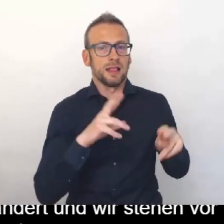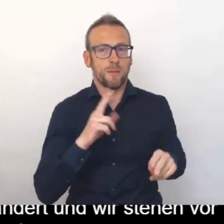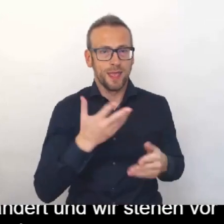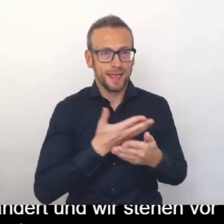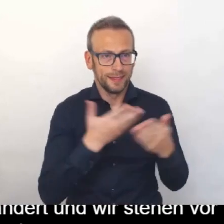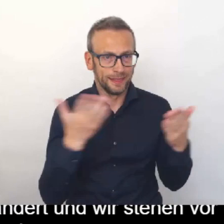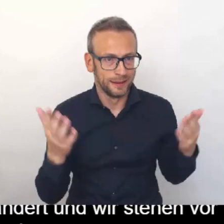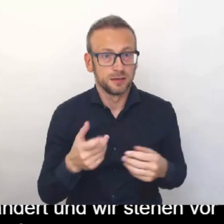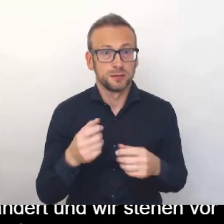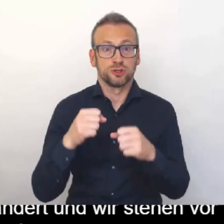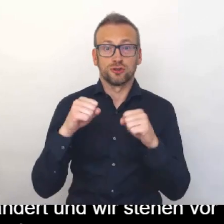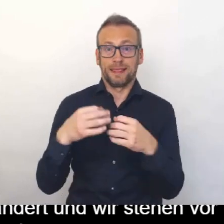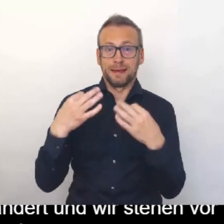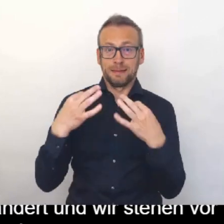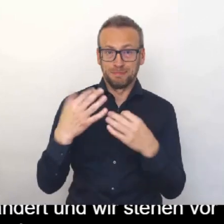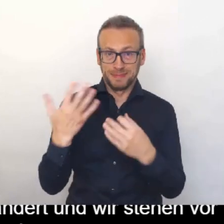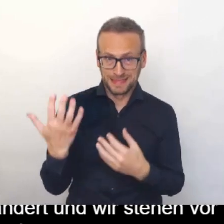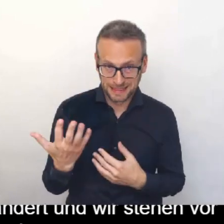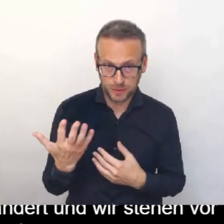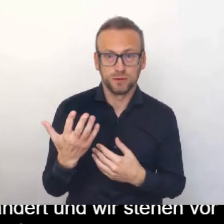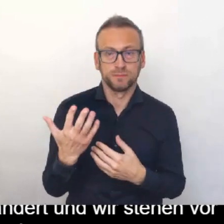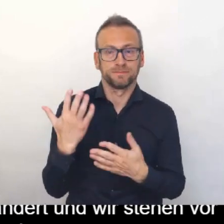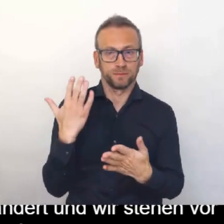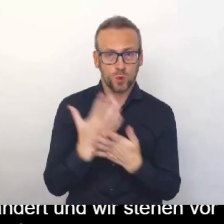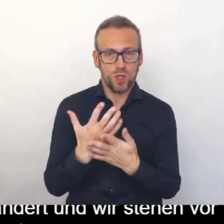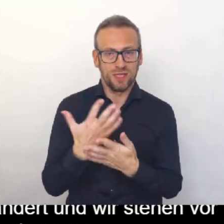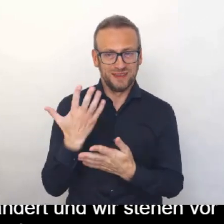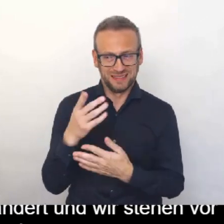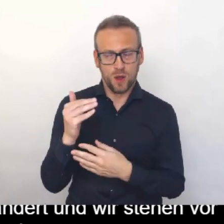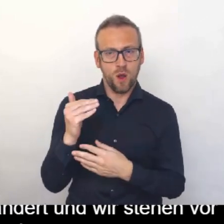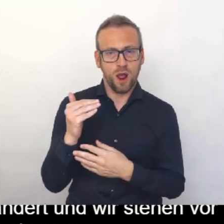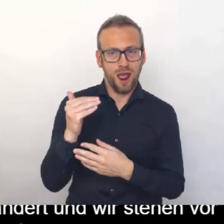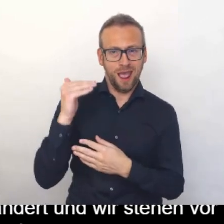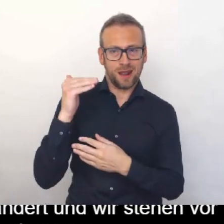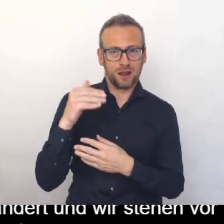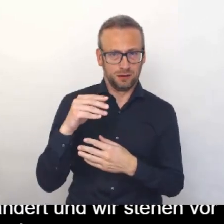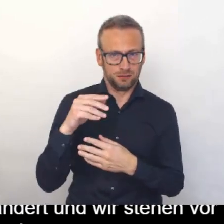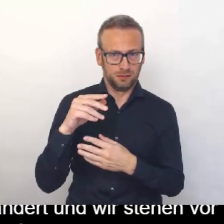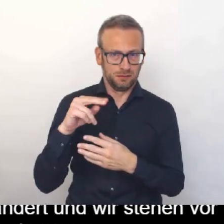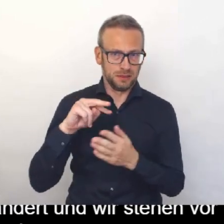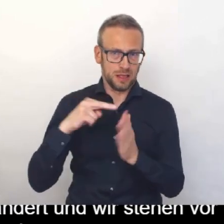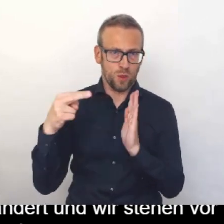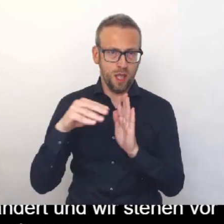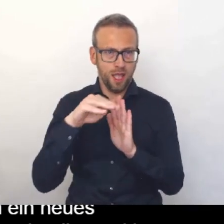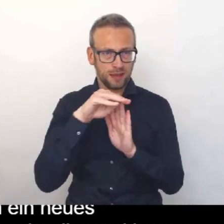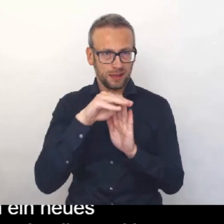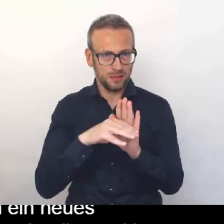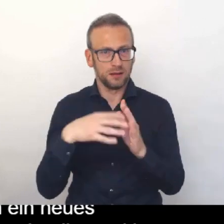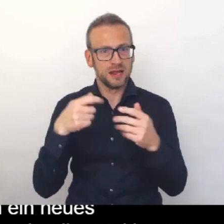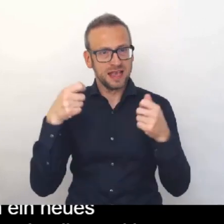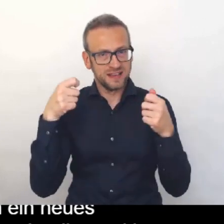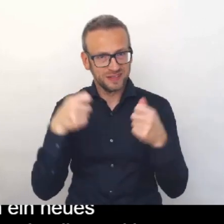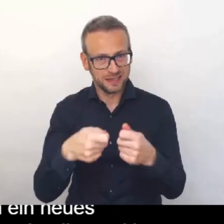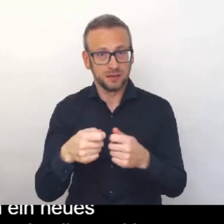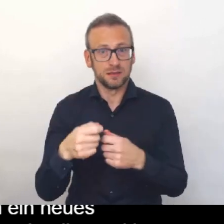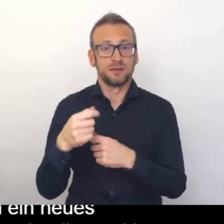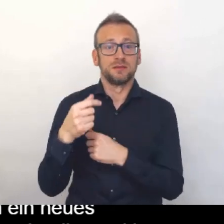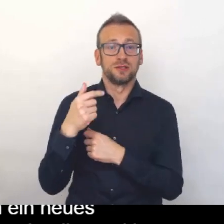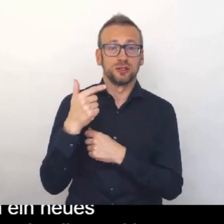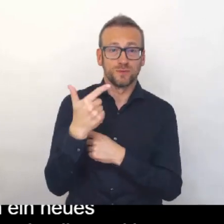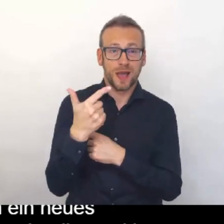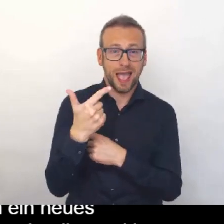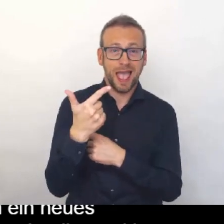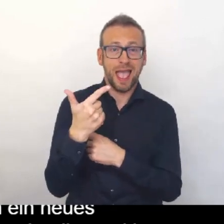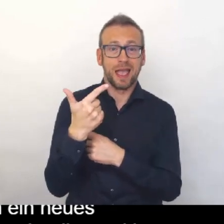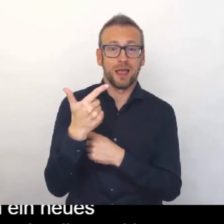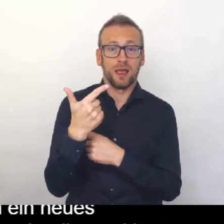müssen wir damit bestmöglich zur Wirkung bringen. Ich freue mich, dass das Gesetz Hochschulinnovationsgesetz heißt und